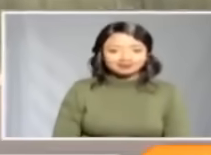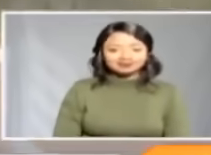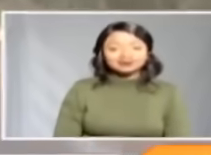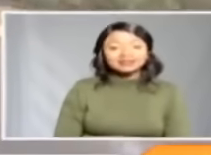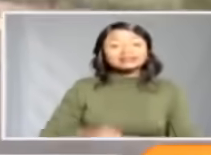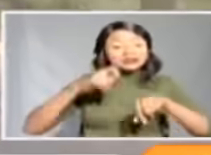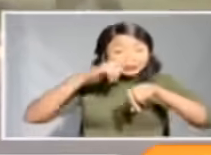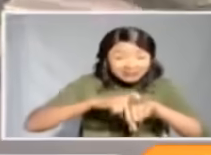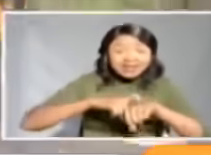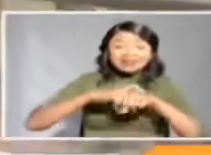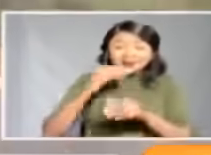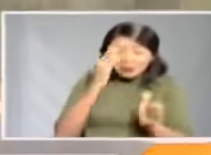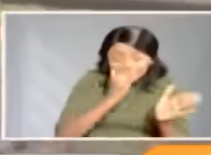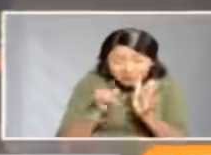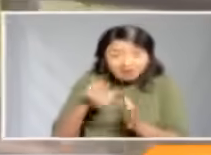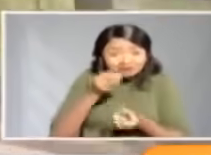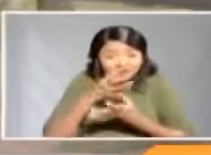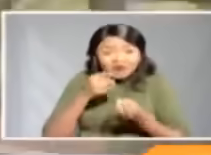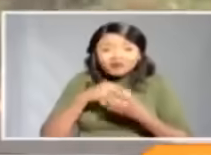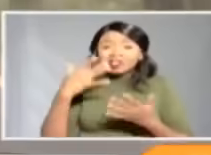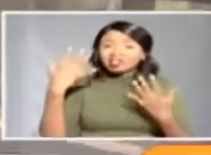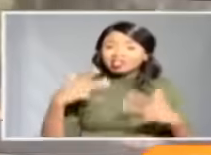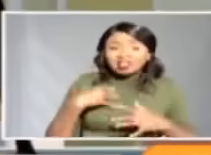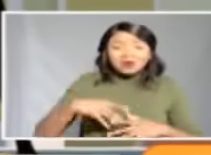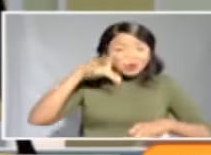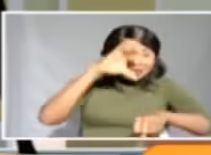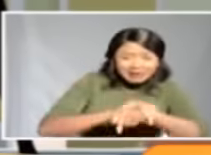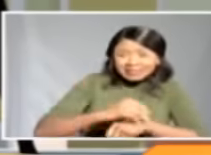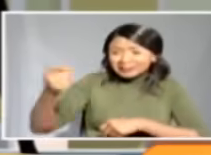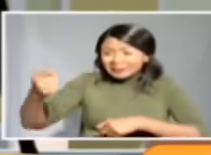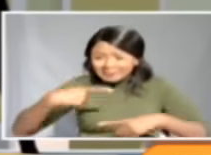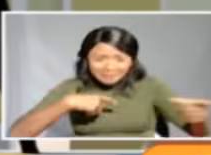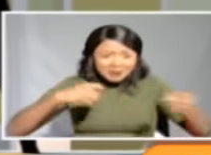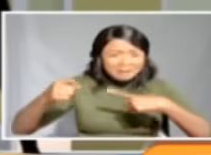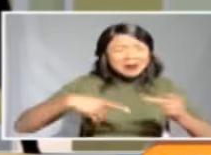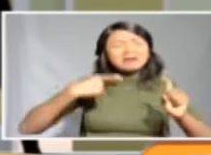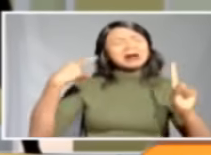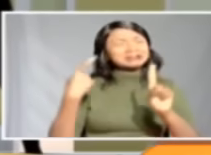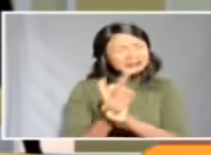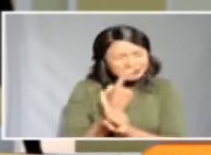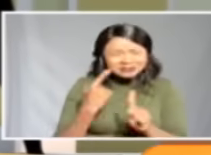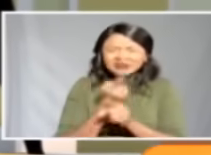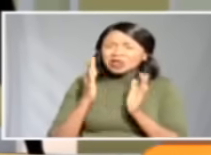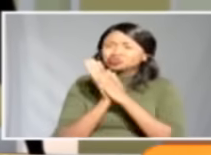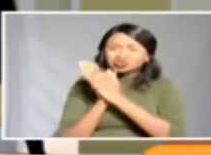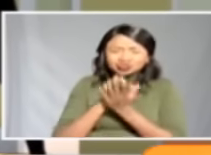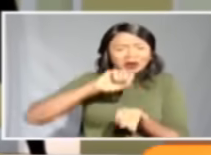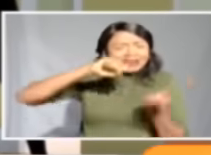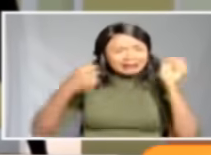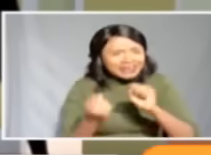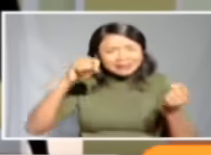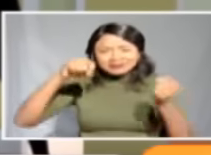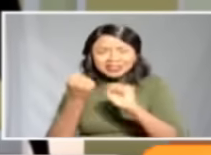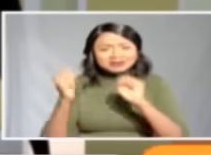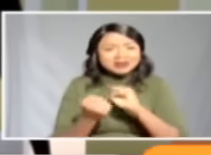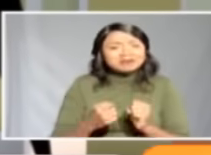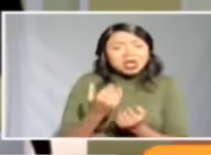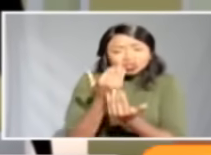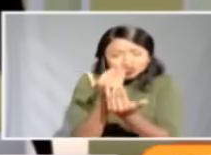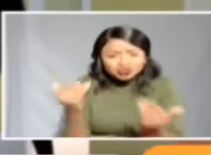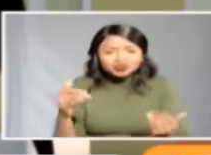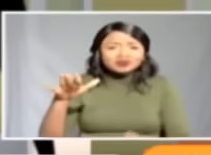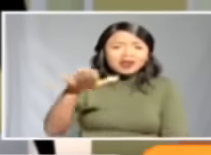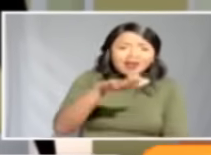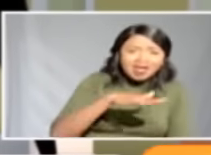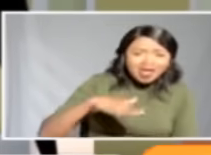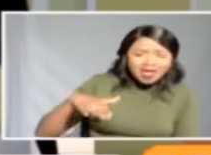Tulivozidi kuandaa taarifa hii, tuliendelea kupokea taarifa nyingine za visa vya unyanyasaji wa kingono dhidi ya watoto katika maeneo